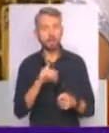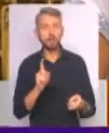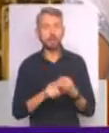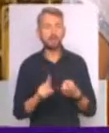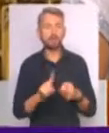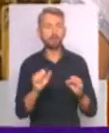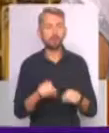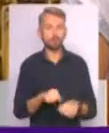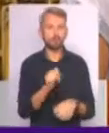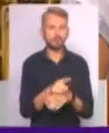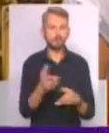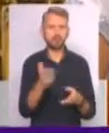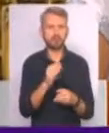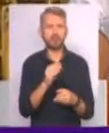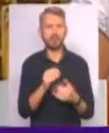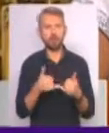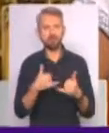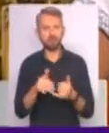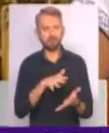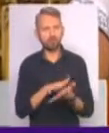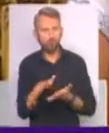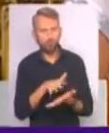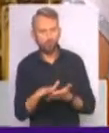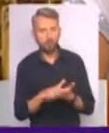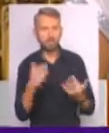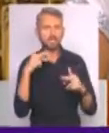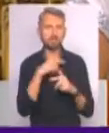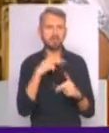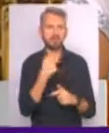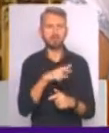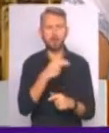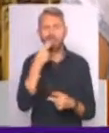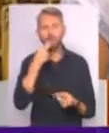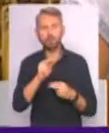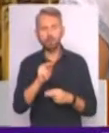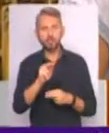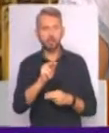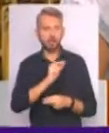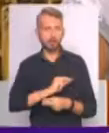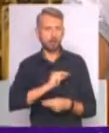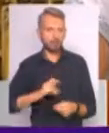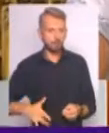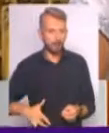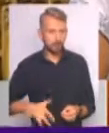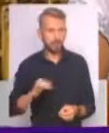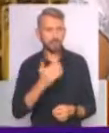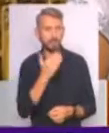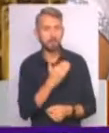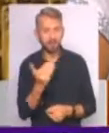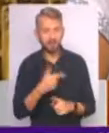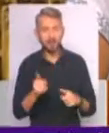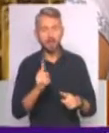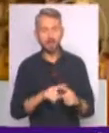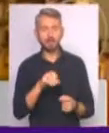можно назначить. Какие-то желчегонные, какие-то препараты для улучшения функции клеток печени. И последний момент – это